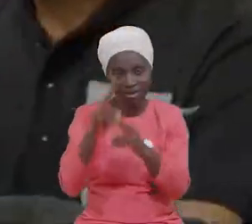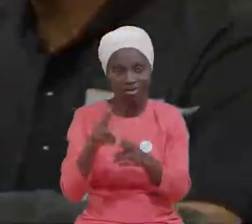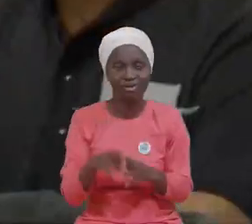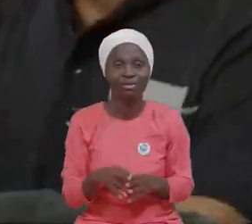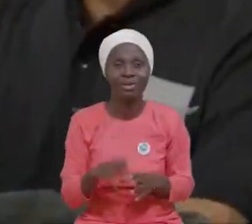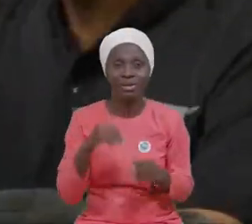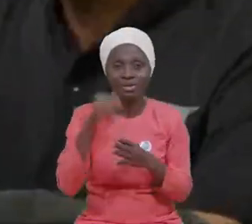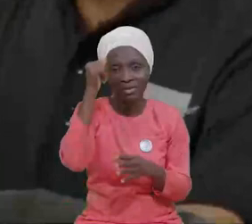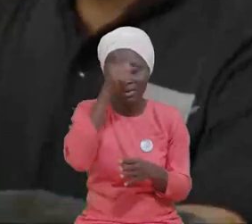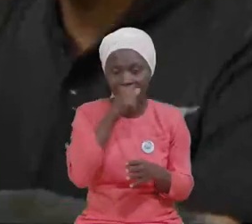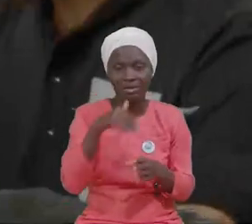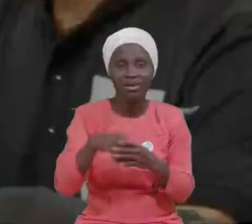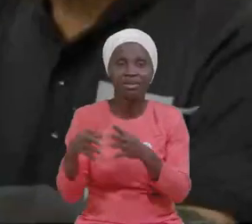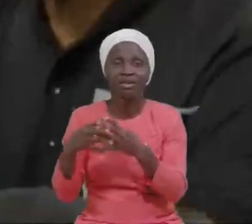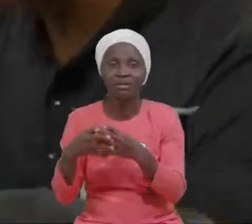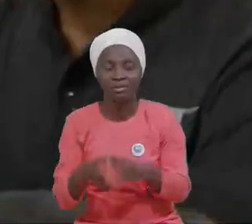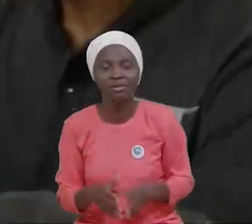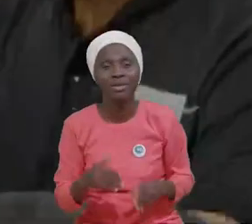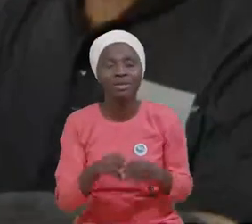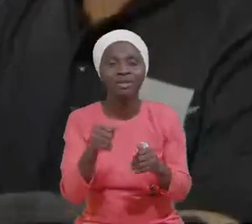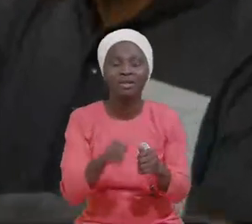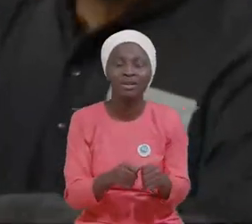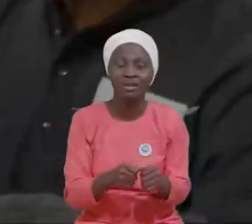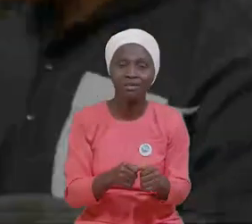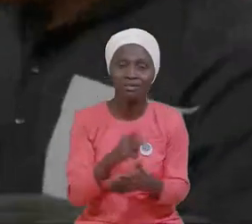Nous sommes honorés en Australie.